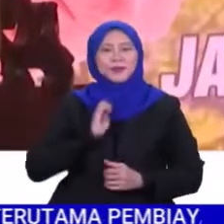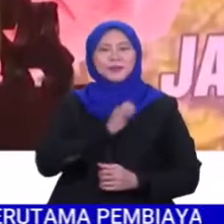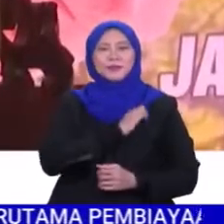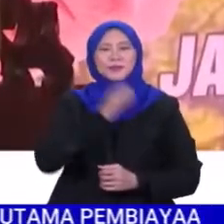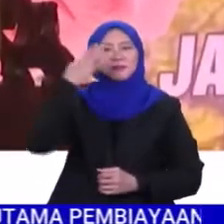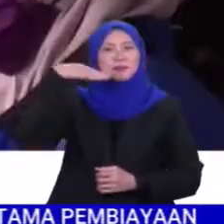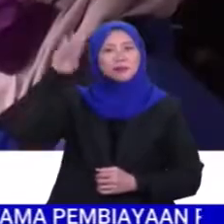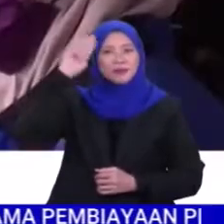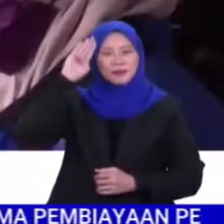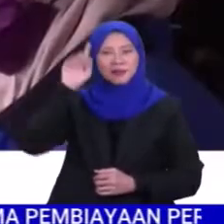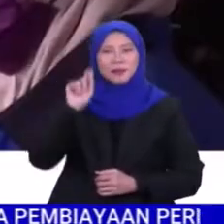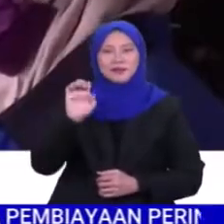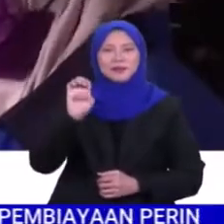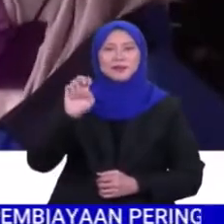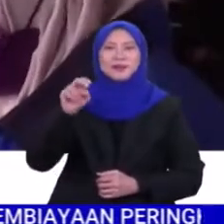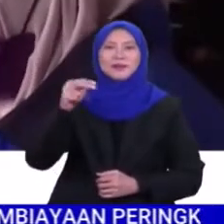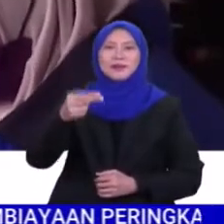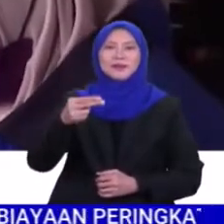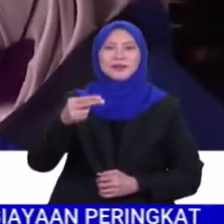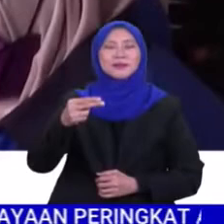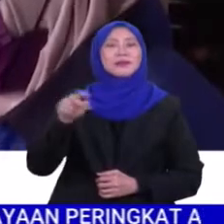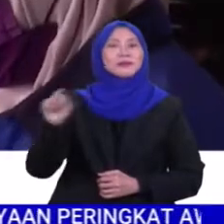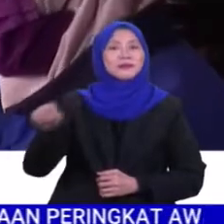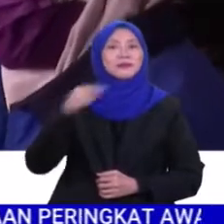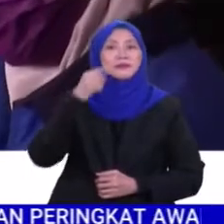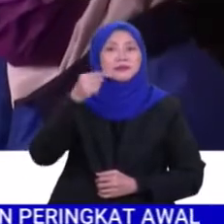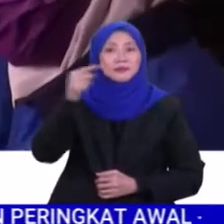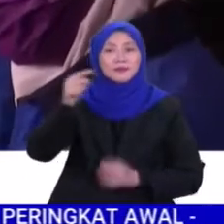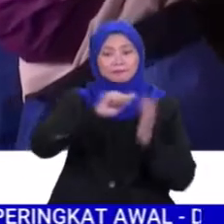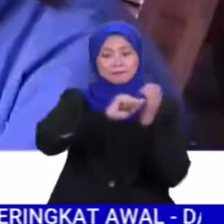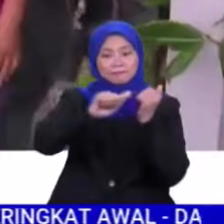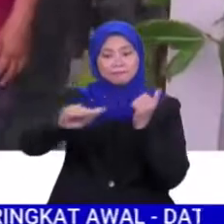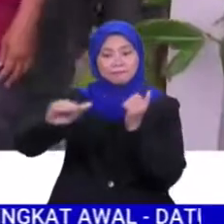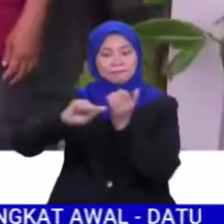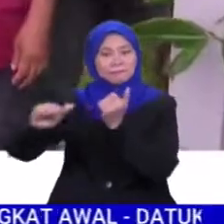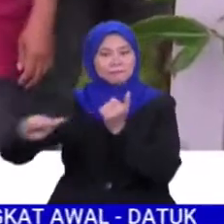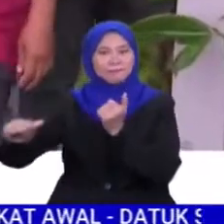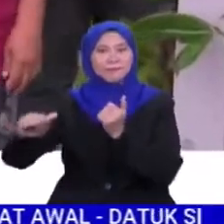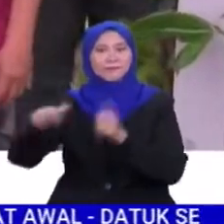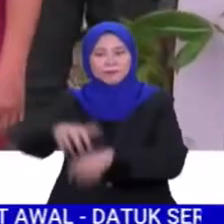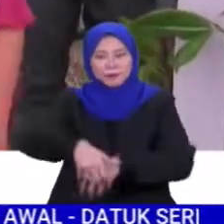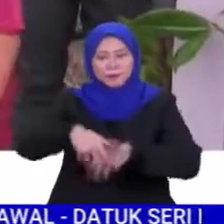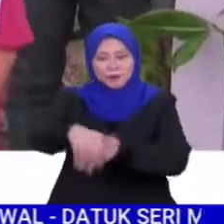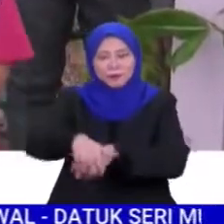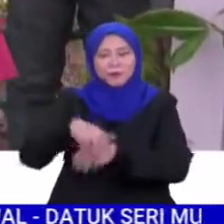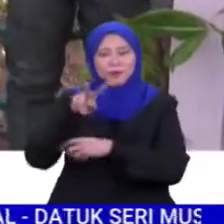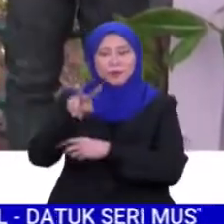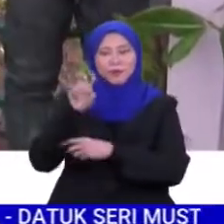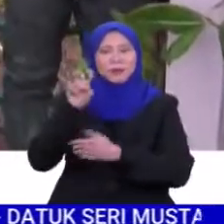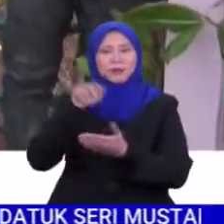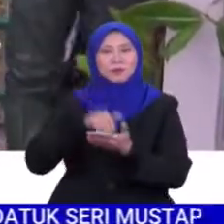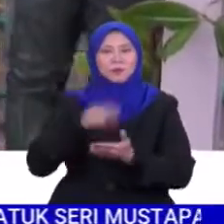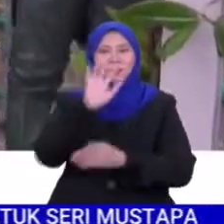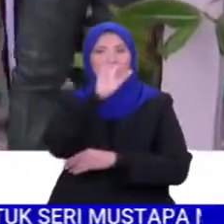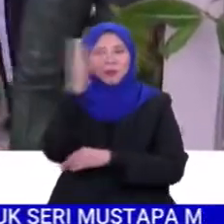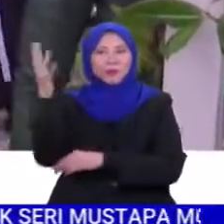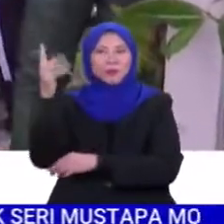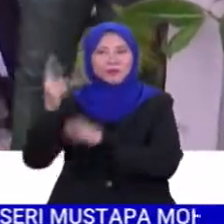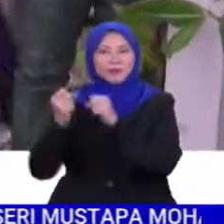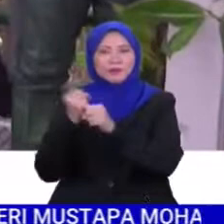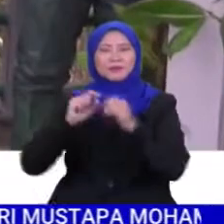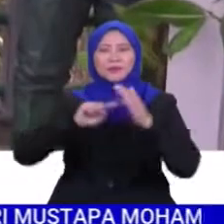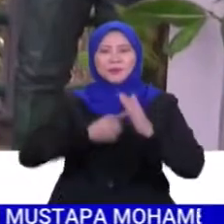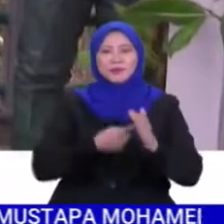cover listed on the nine hingga kini Champions yang menyasar kan penanaman 200.000 pokok setahun di Perlis